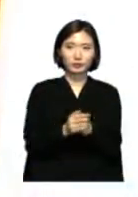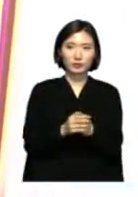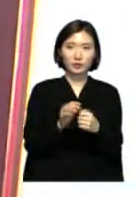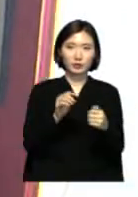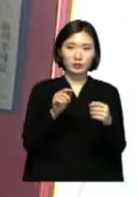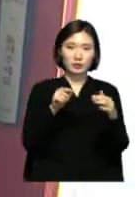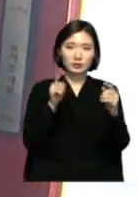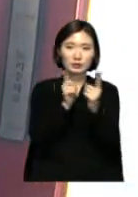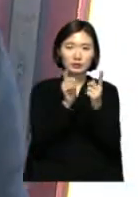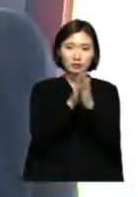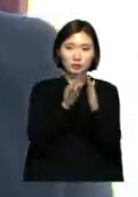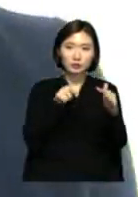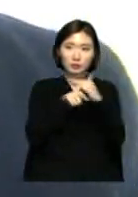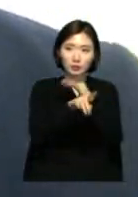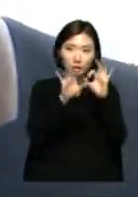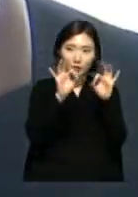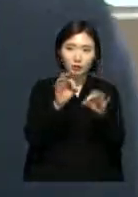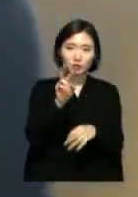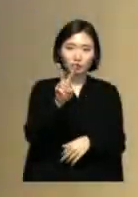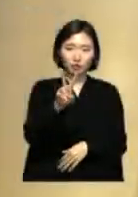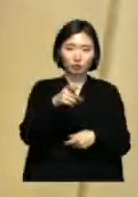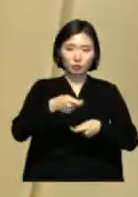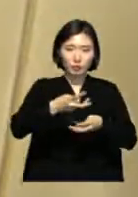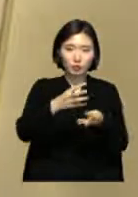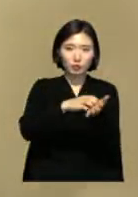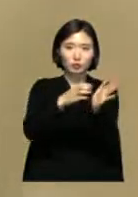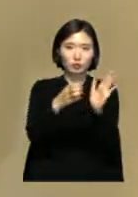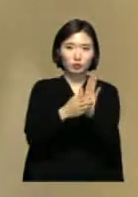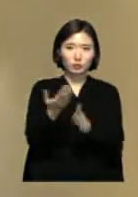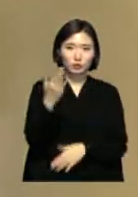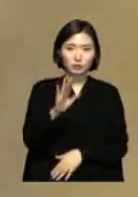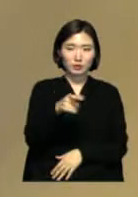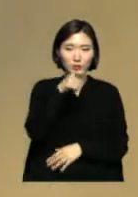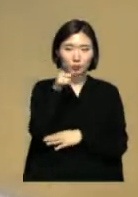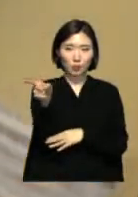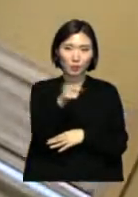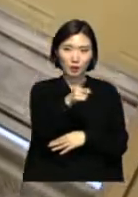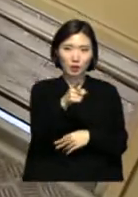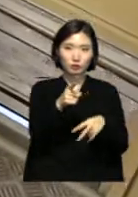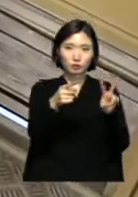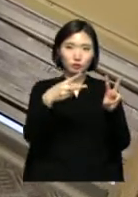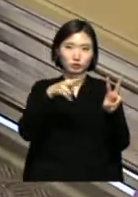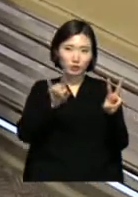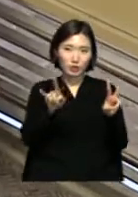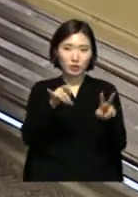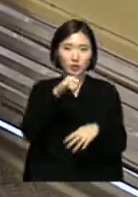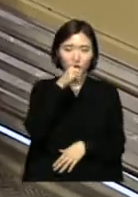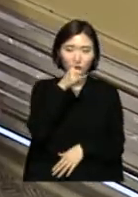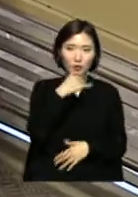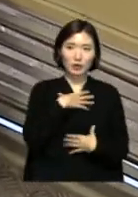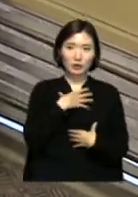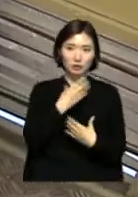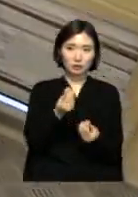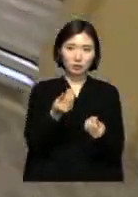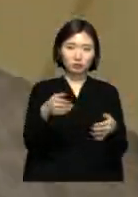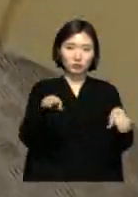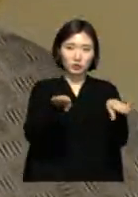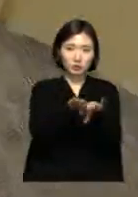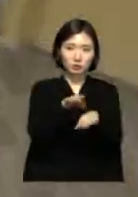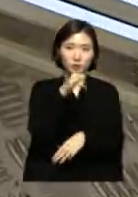내부로 직접 들어와 봤습니다. 두 평 남짓한 공간이지만 소화기 두 대가 배치되어 있는 등 안전장비도 갖춰져